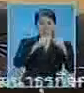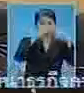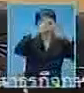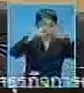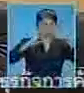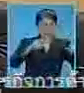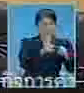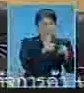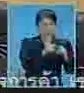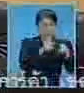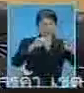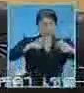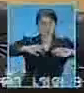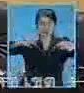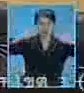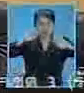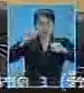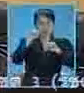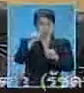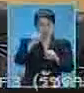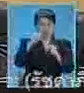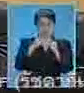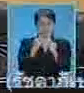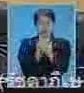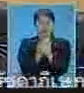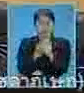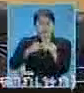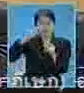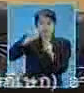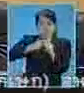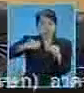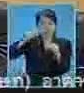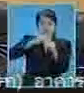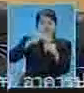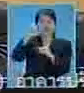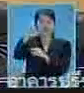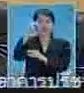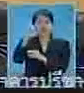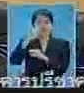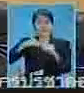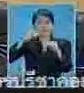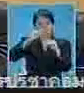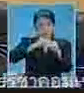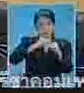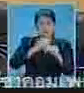ามเนี่ยรัฐบาลเขาประกาศปรับค่าไฟของเขาขึ้นให้กับประชาชนทุกคน